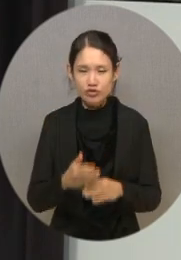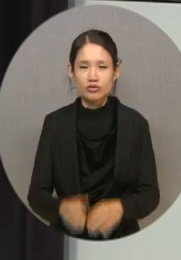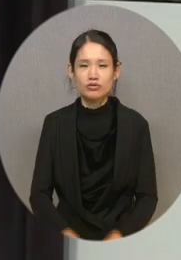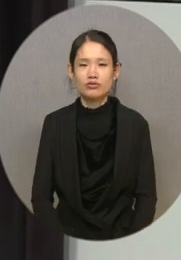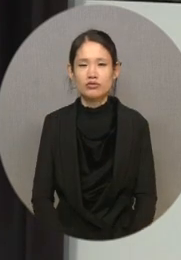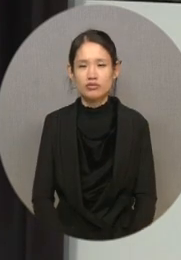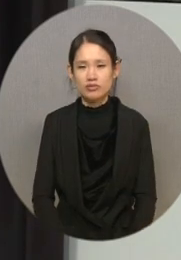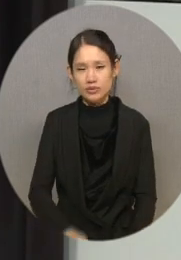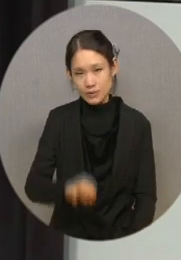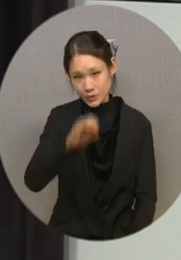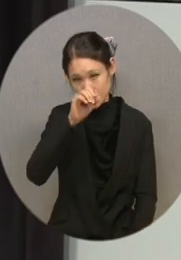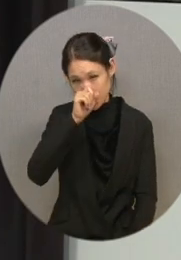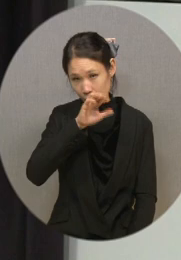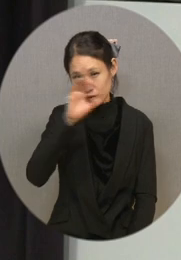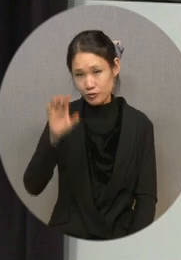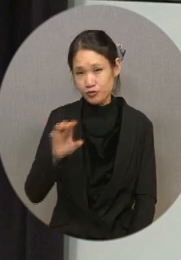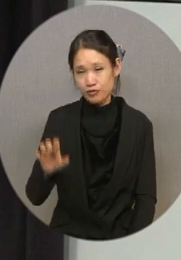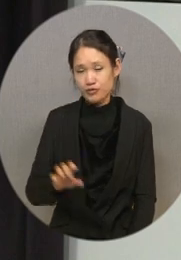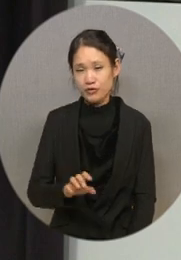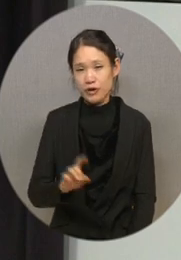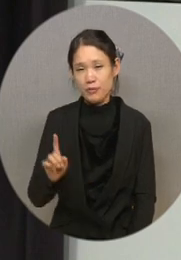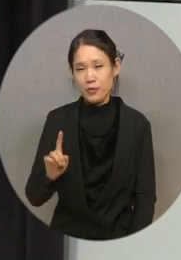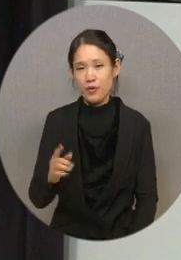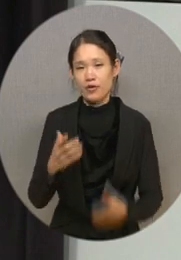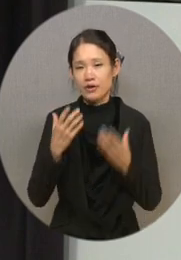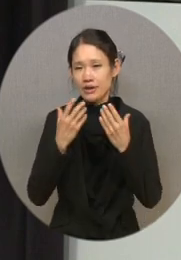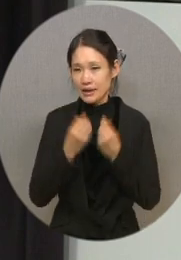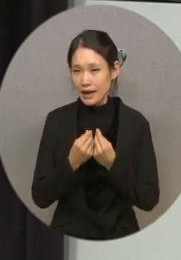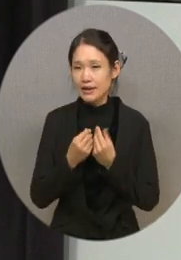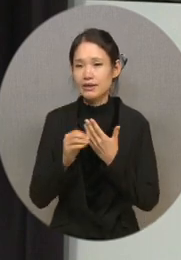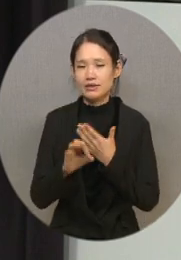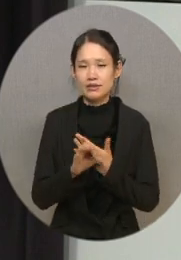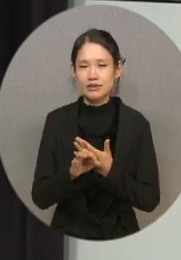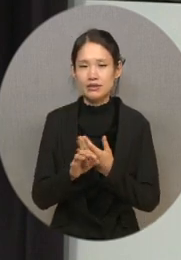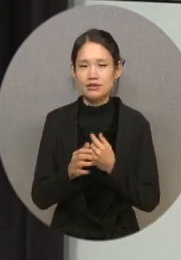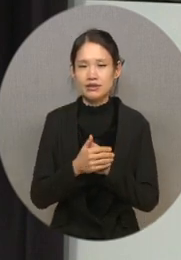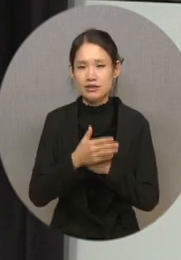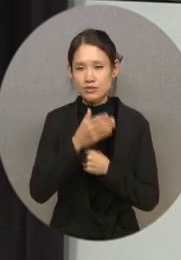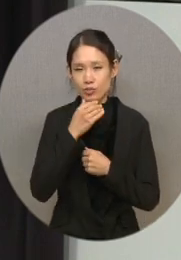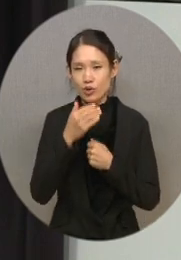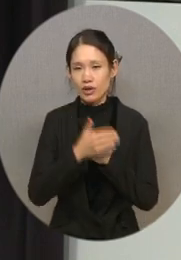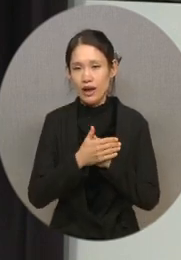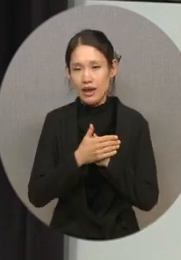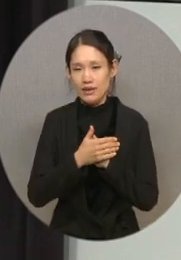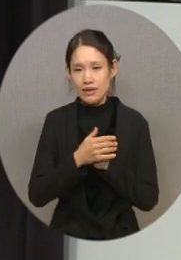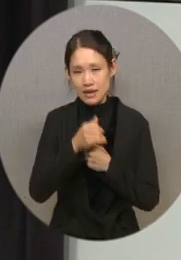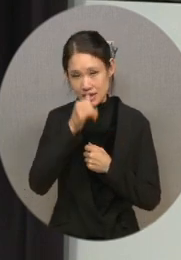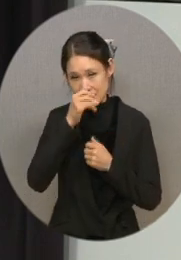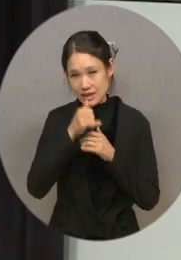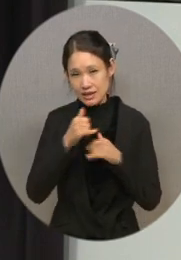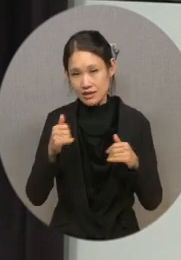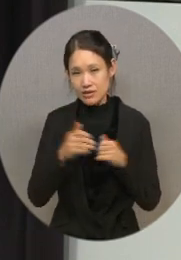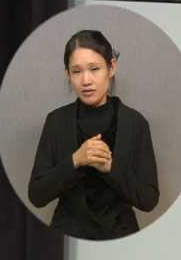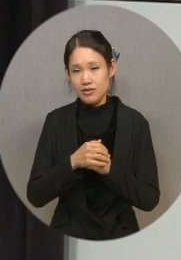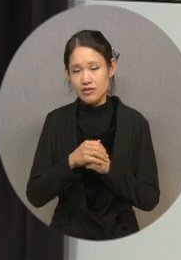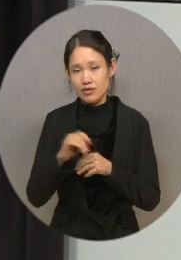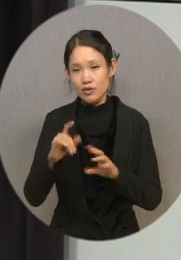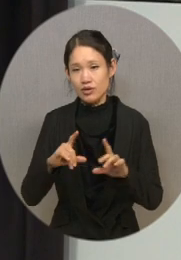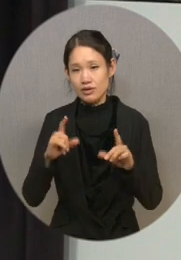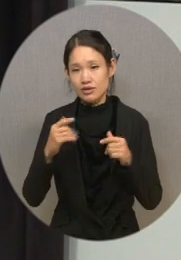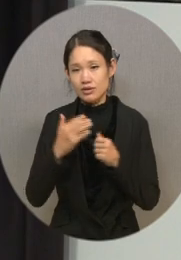이 선순환이라는 건 예를 들어서 복지 혜택을 본 사람은 예. 또 어느